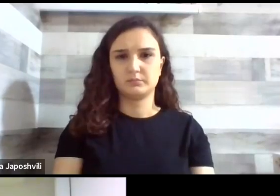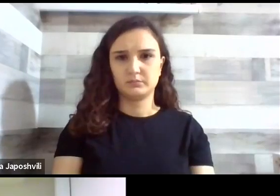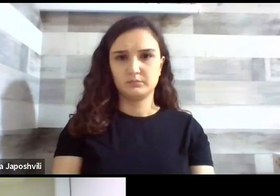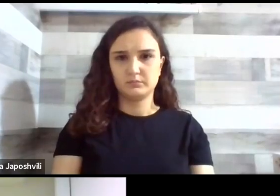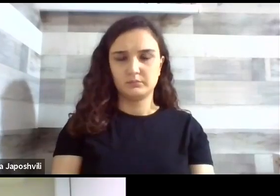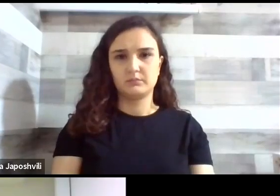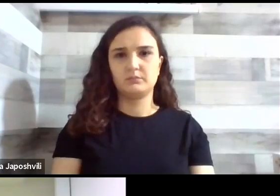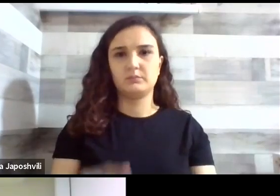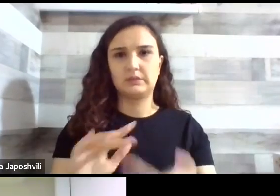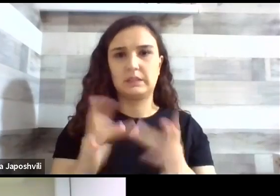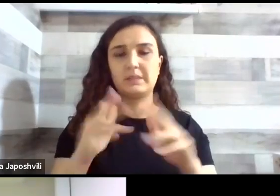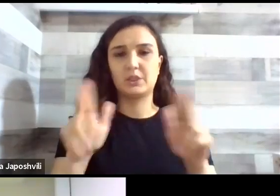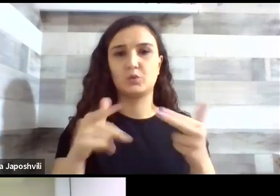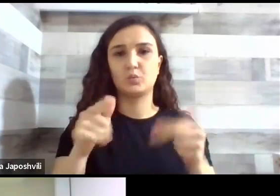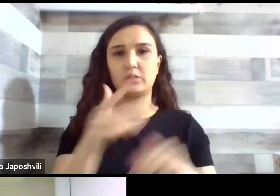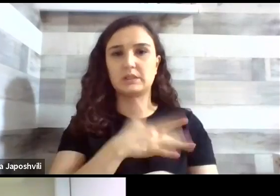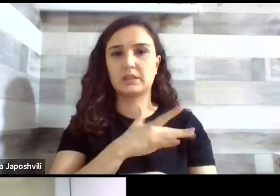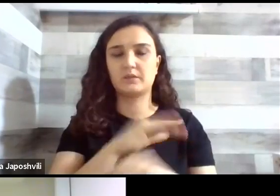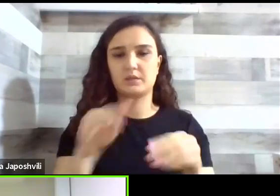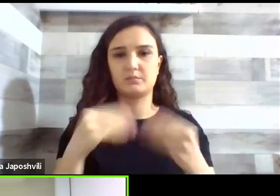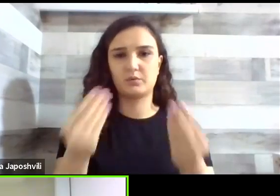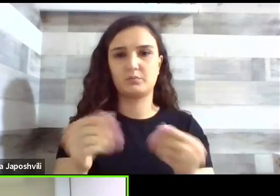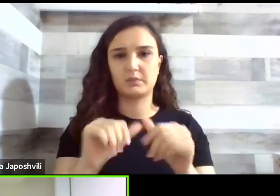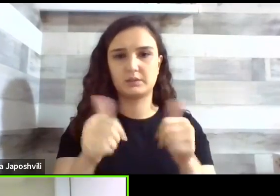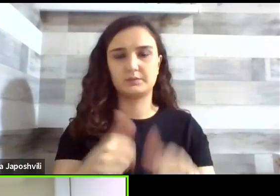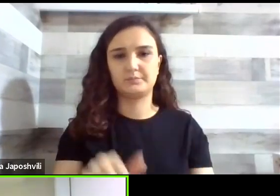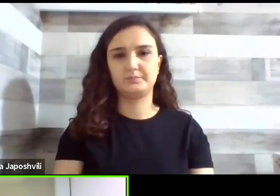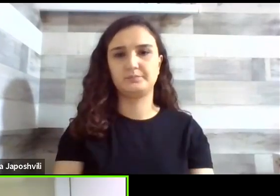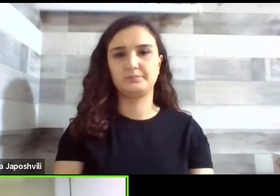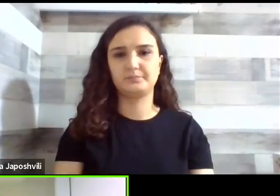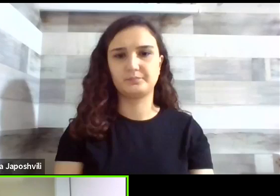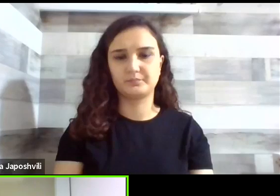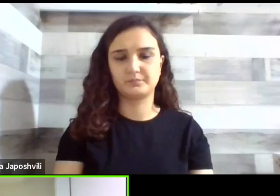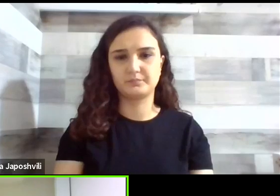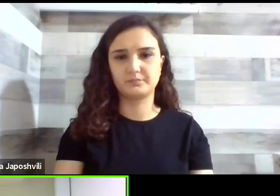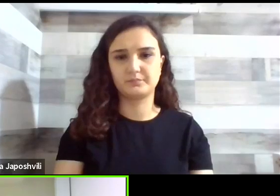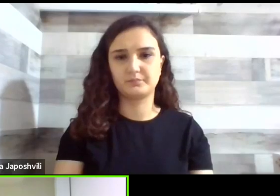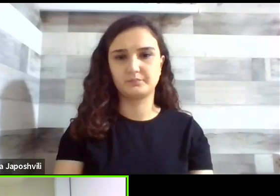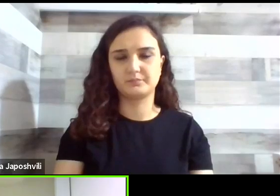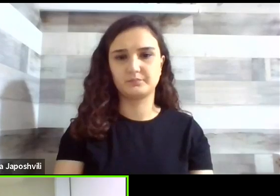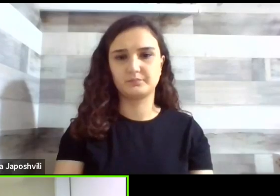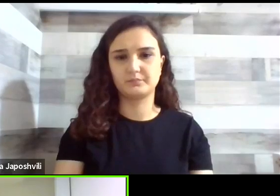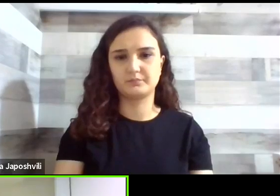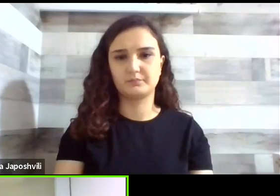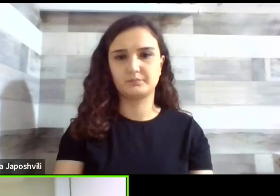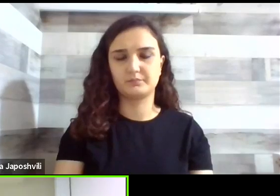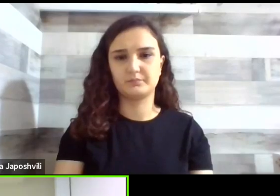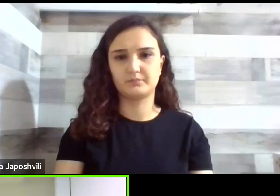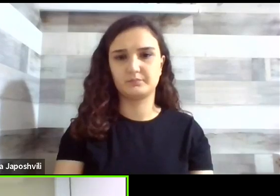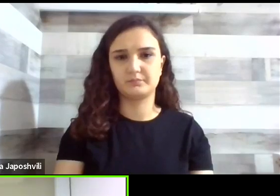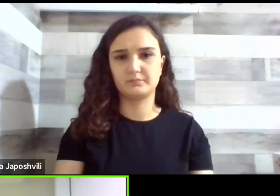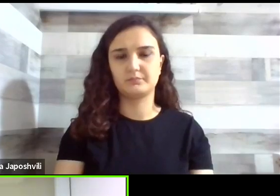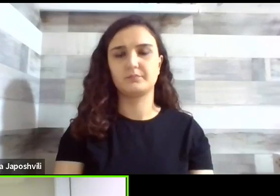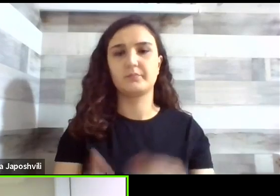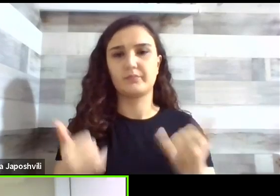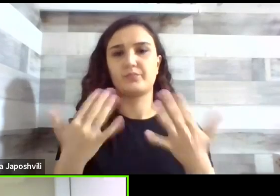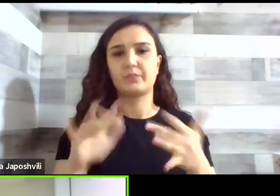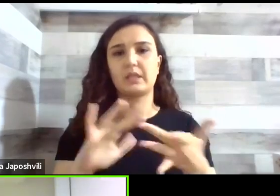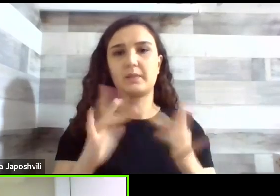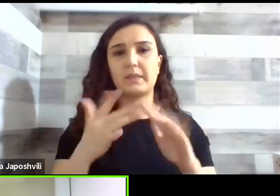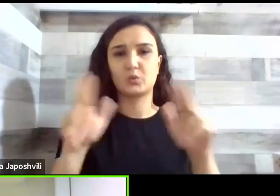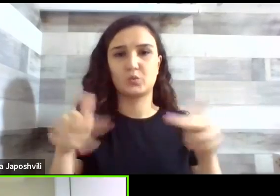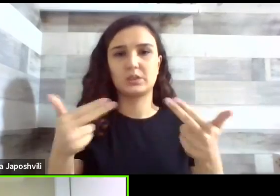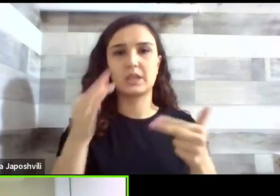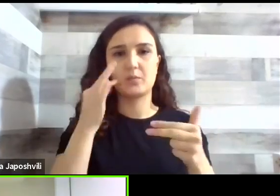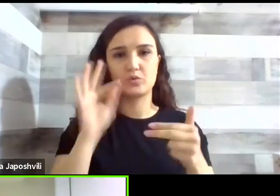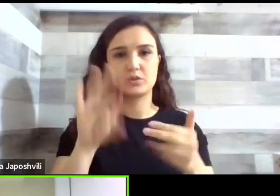ჰიბრიდული სერვისის ფორმატს. ეხლა ანუ ეხლა დღესდღეობით ჩვენს გამოცდილებაში უფრო სწორედ ეხლა უკვე ჰიბრიდულის გამოცდილებაც